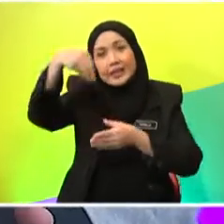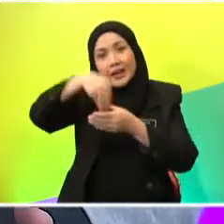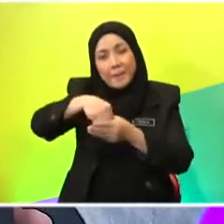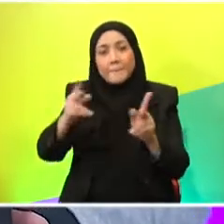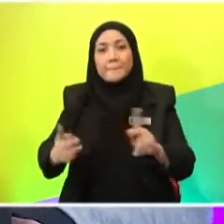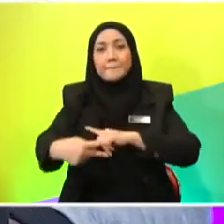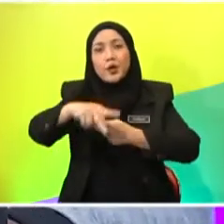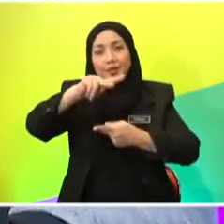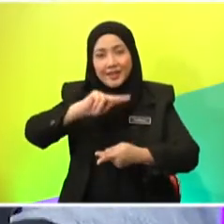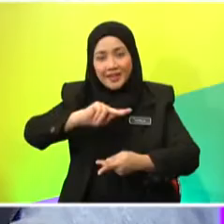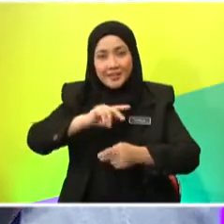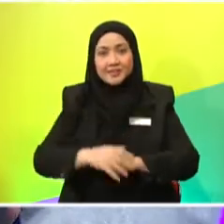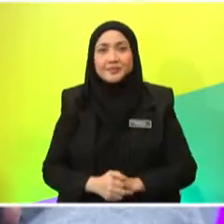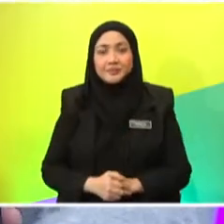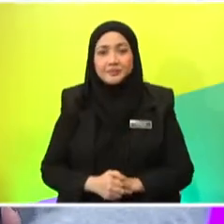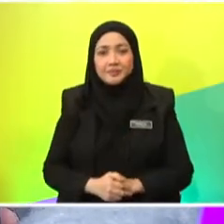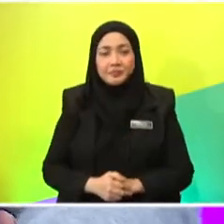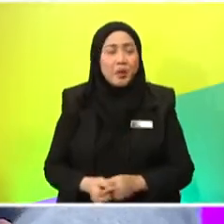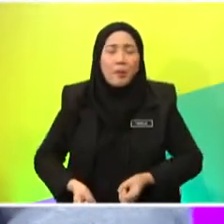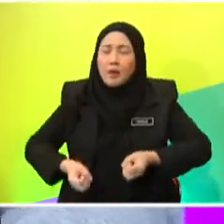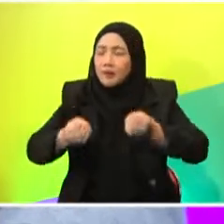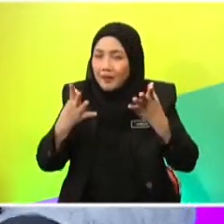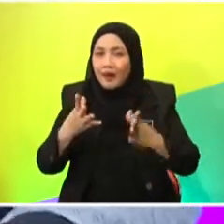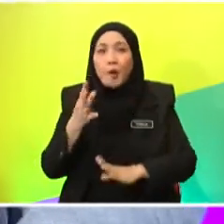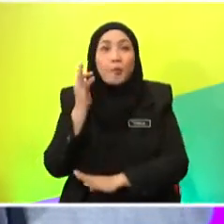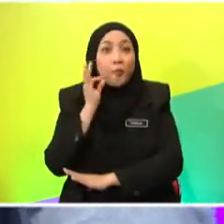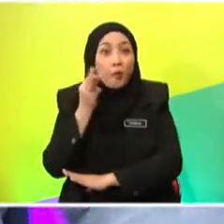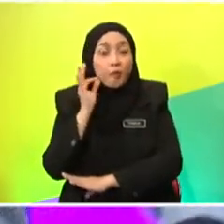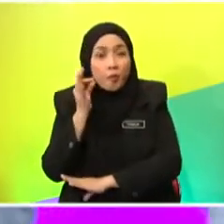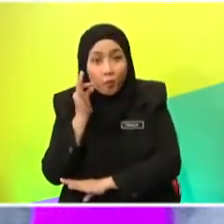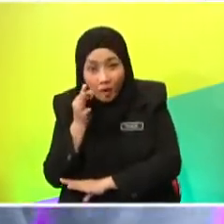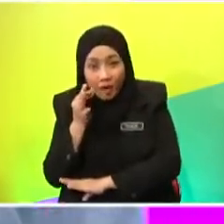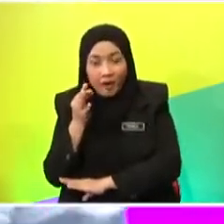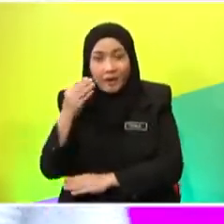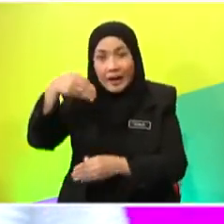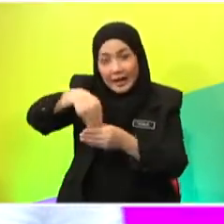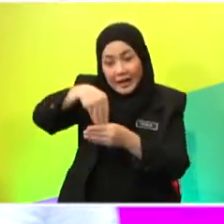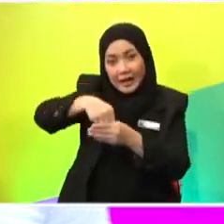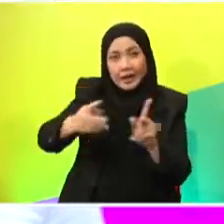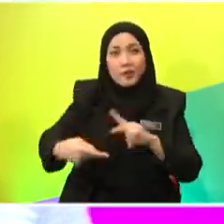dan banyak buah-buahan saya keluarkan tebtara